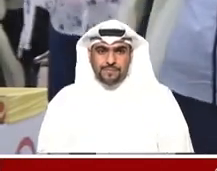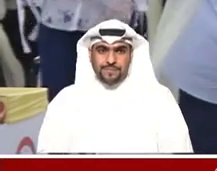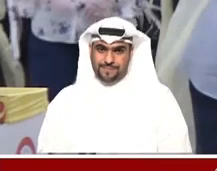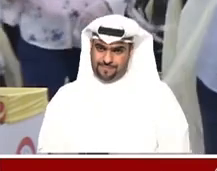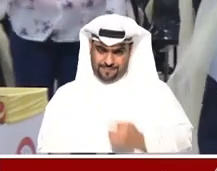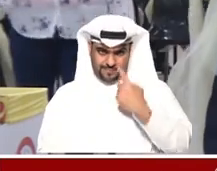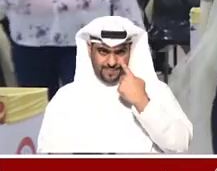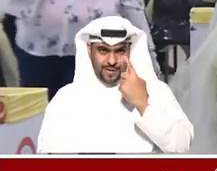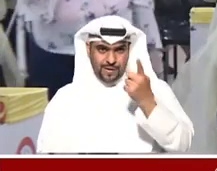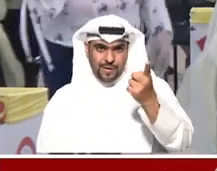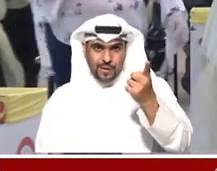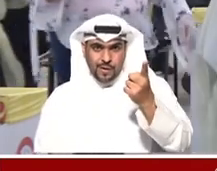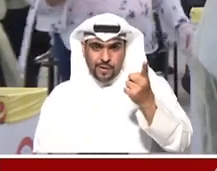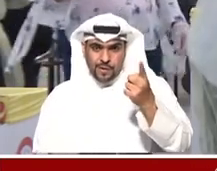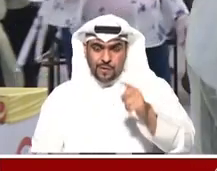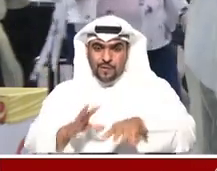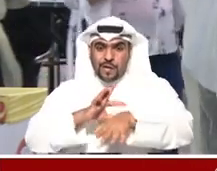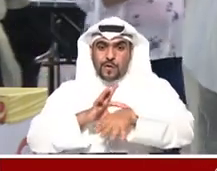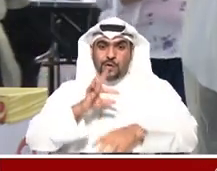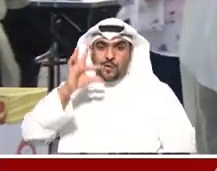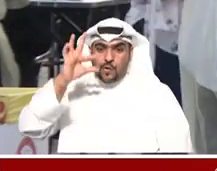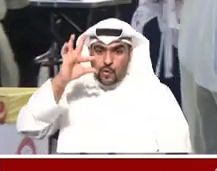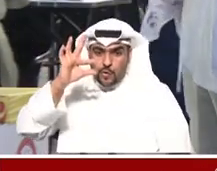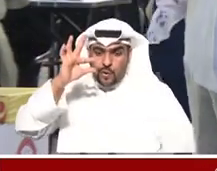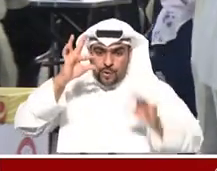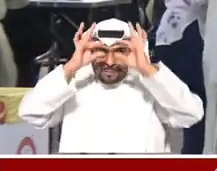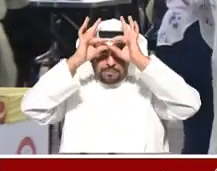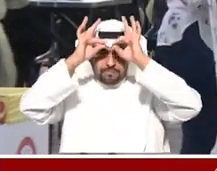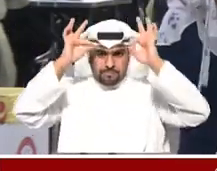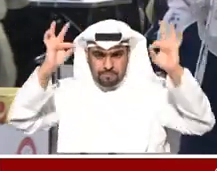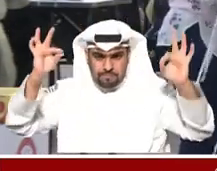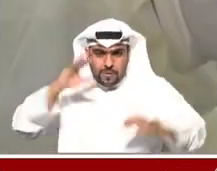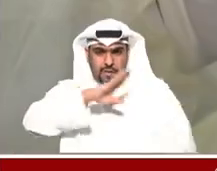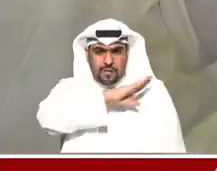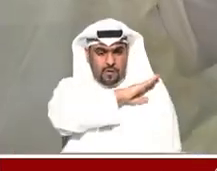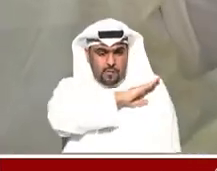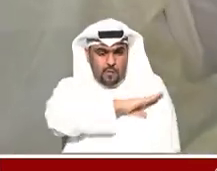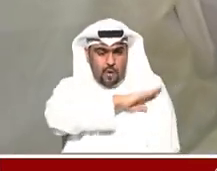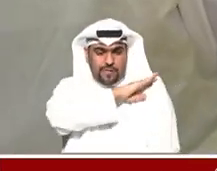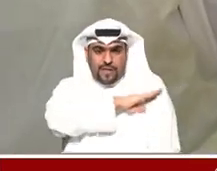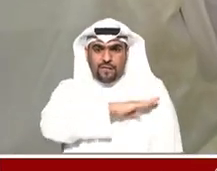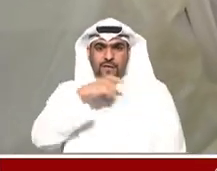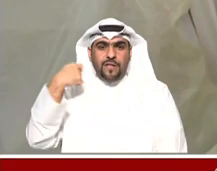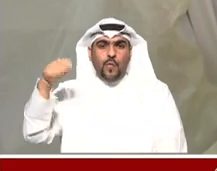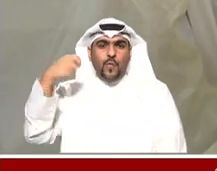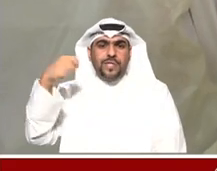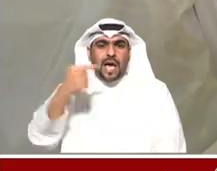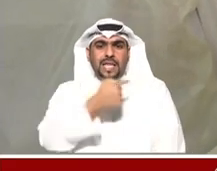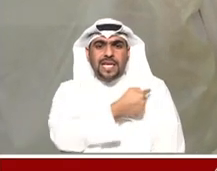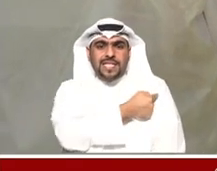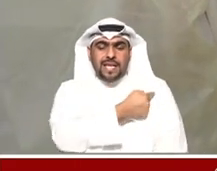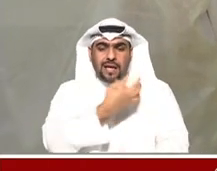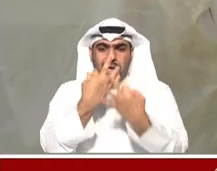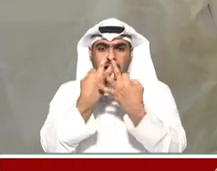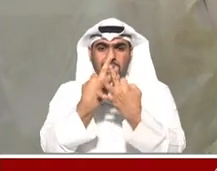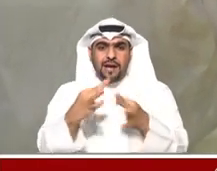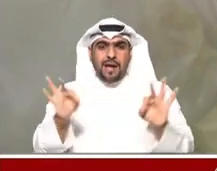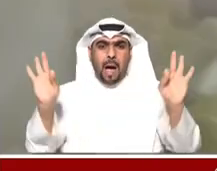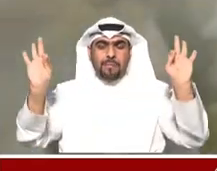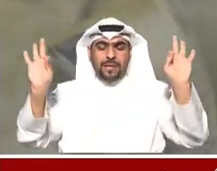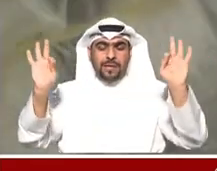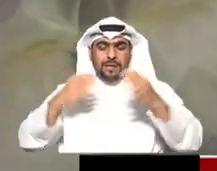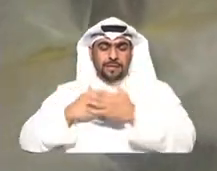الطواقم الطبية الوافدة في الكويت تضرب أروع الأمثلة في مواجهة فيروس كورونا إلى جانب أشقائهم